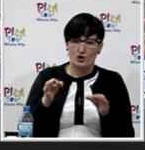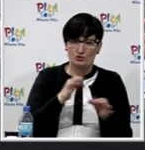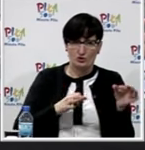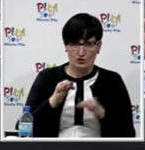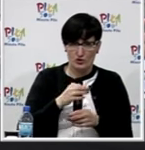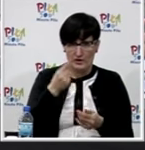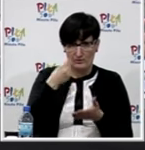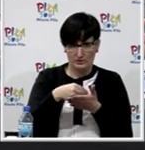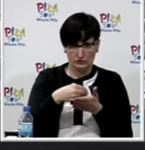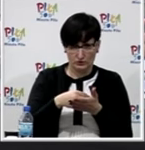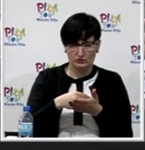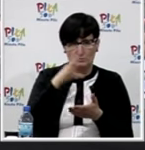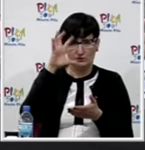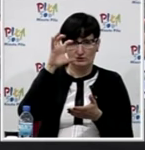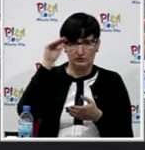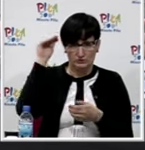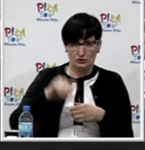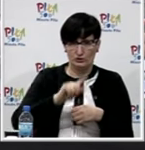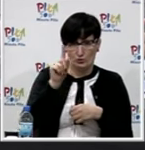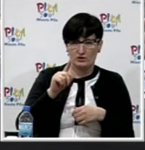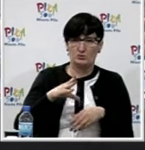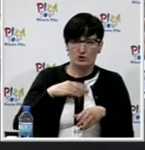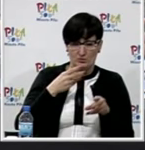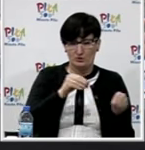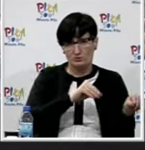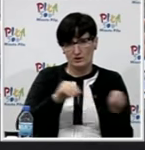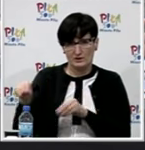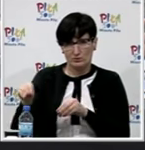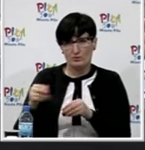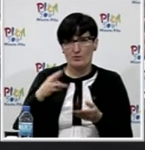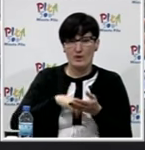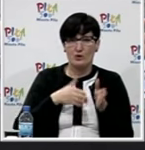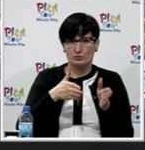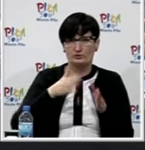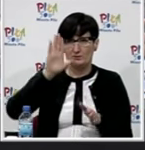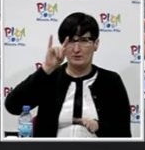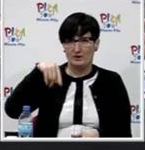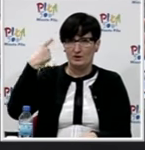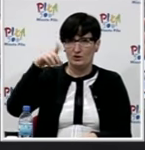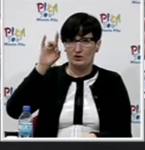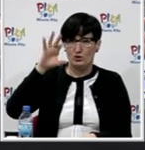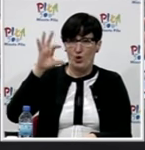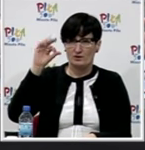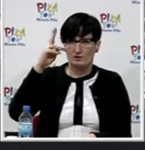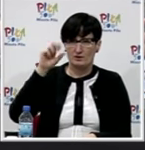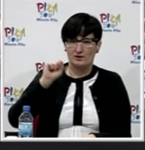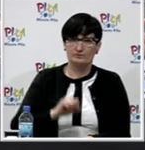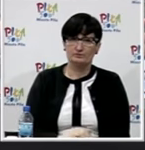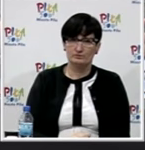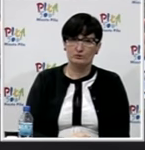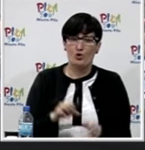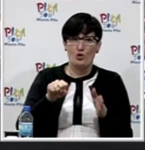w wysokości 500 tysięcy złotych możemy przesunąć na zadanie ulica Bydgoska, jakby kończąc to zadanie do